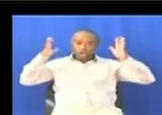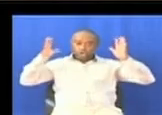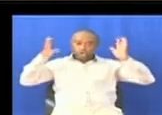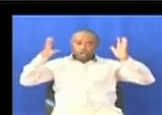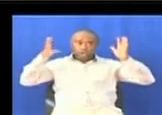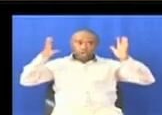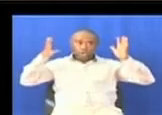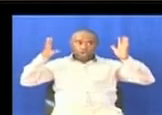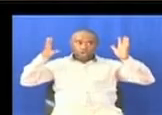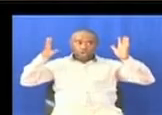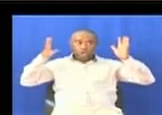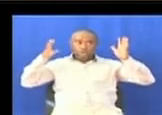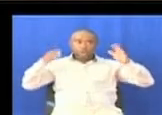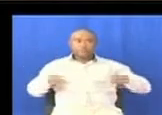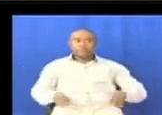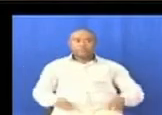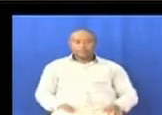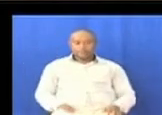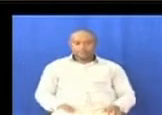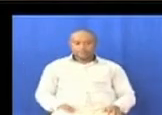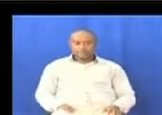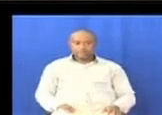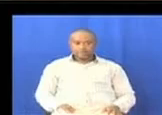Asante sana Dr. Ishengoma.